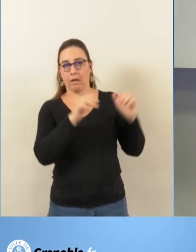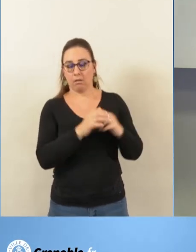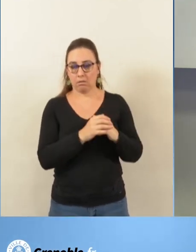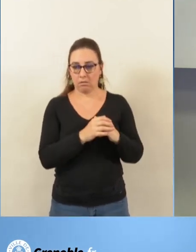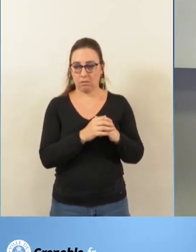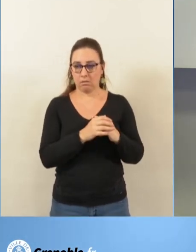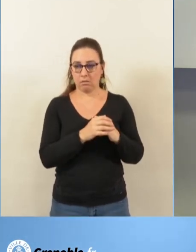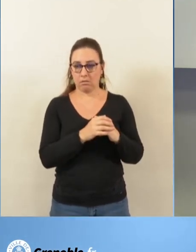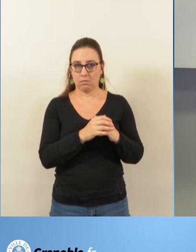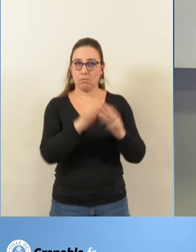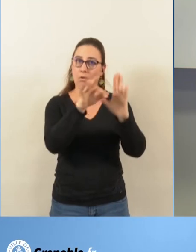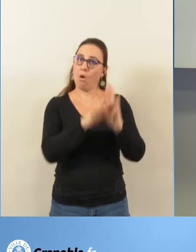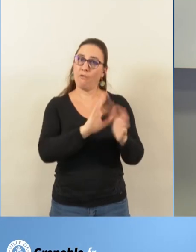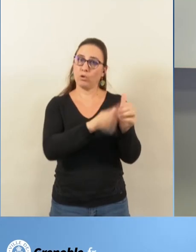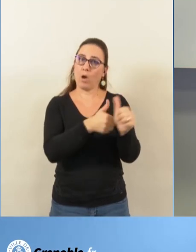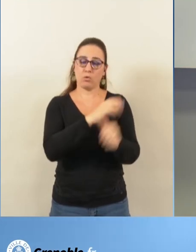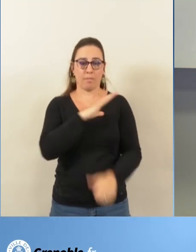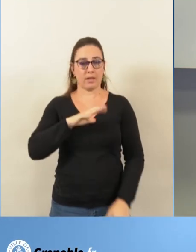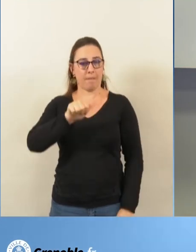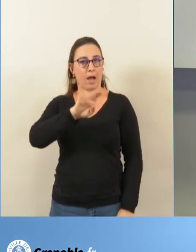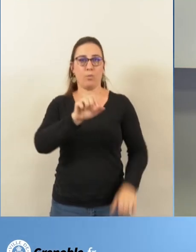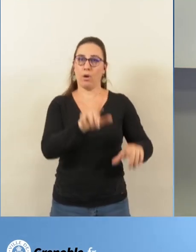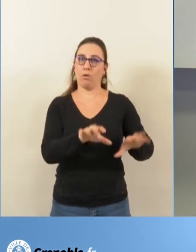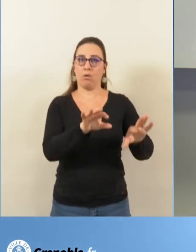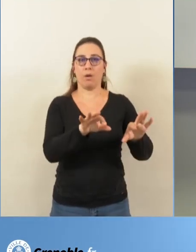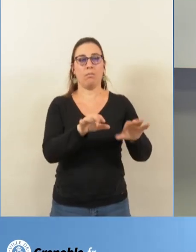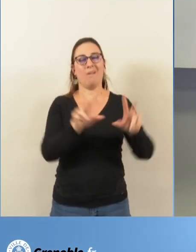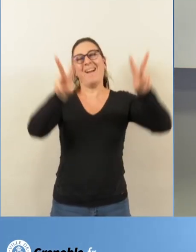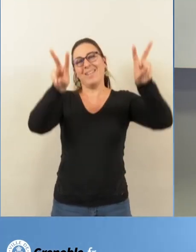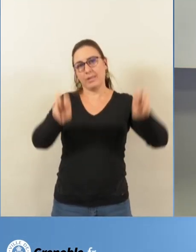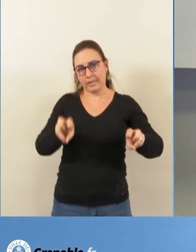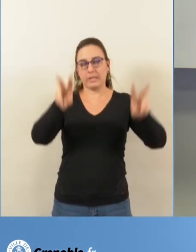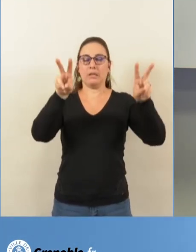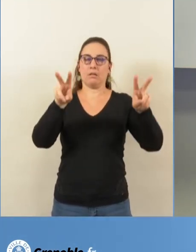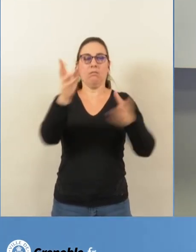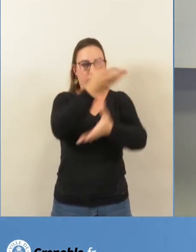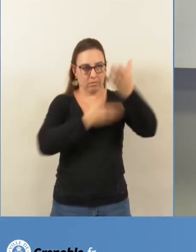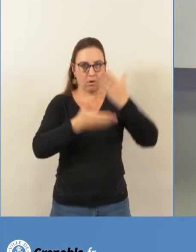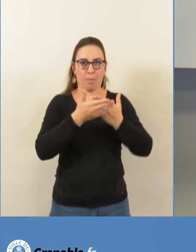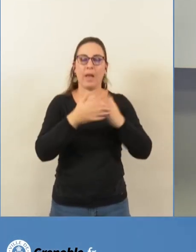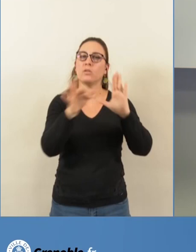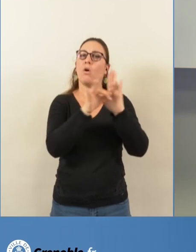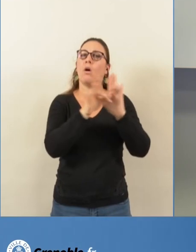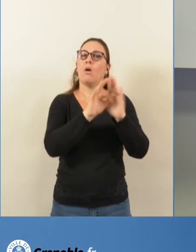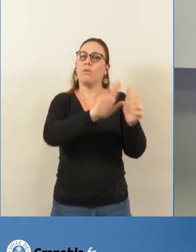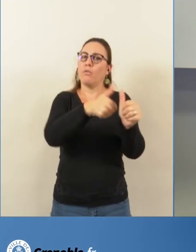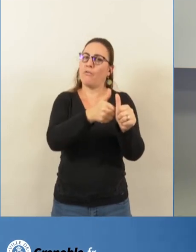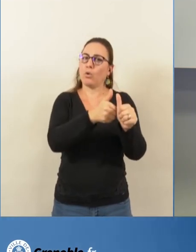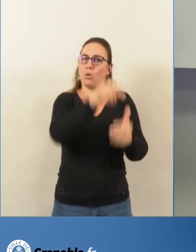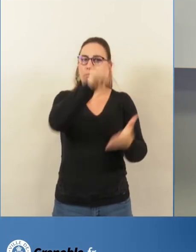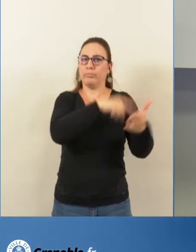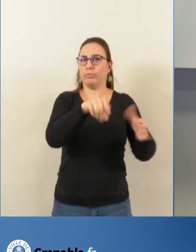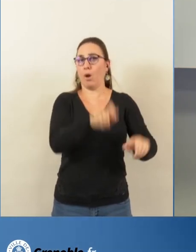de la fonction d'adjoint de Madame Agobian remplacer le titre suivant décision du conseil municipal de retrait des fonctions d'adjointe de manachats Oblivion